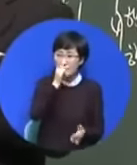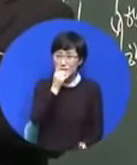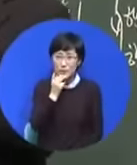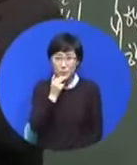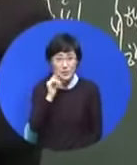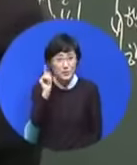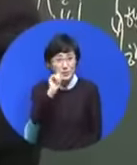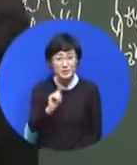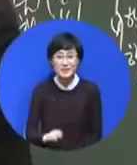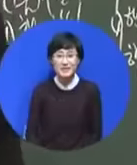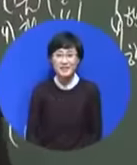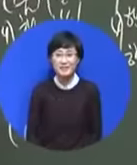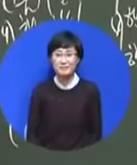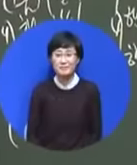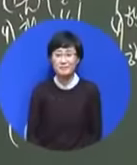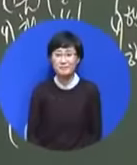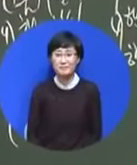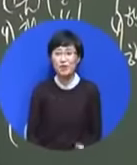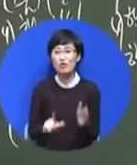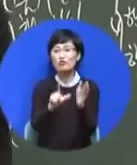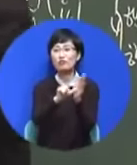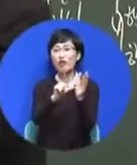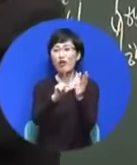속이니까 마틴